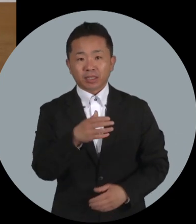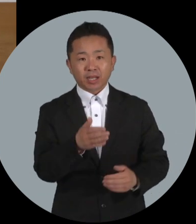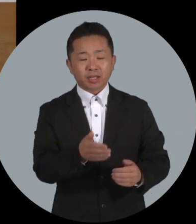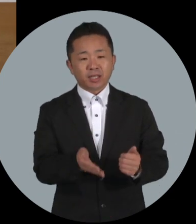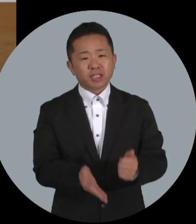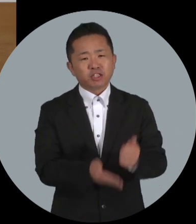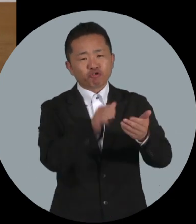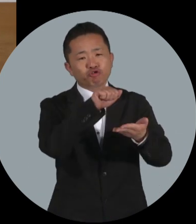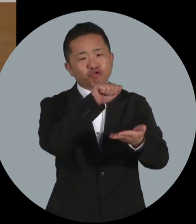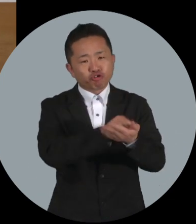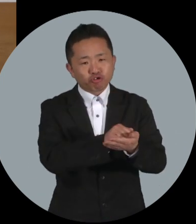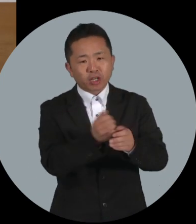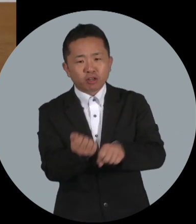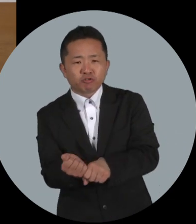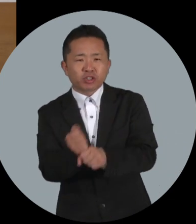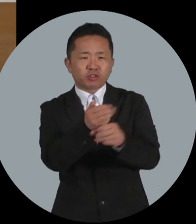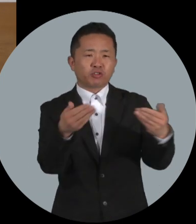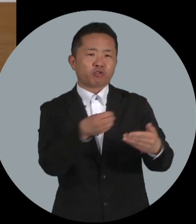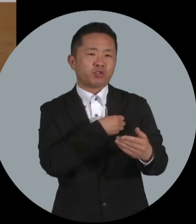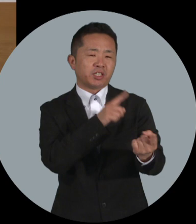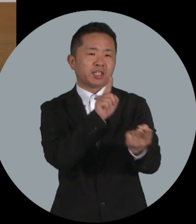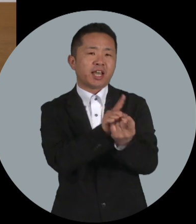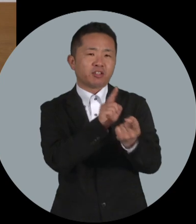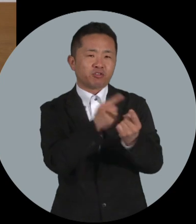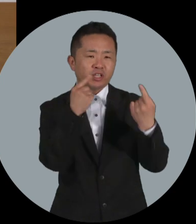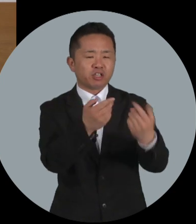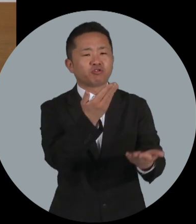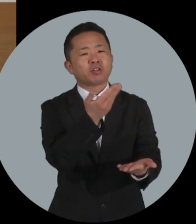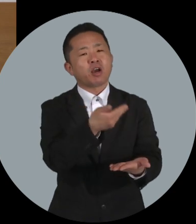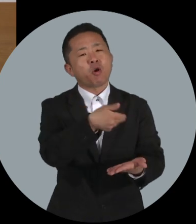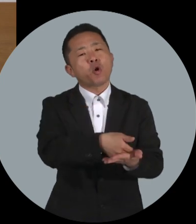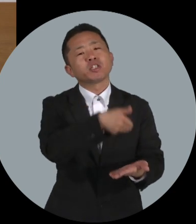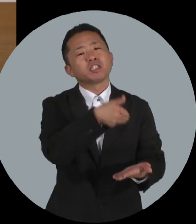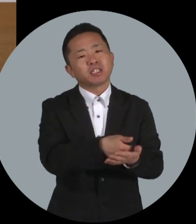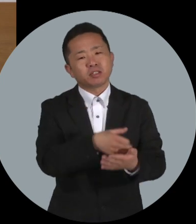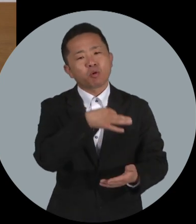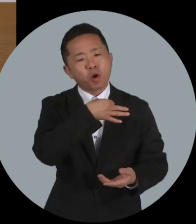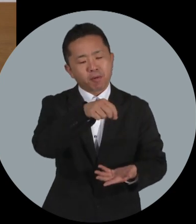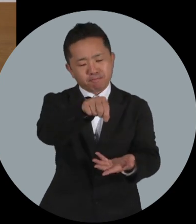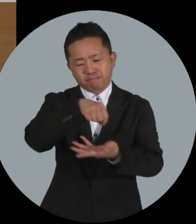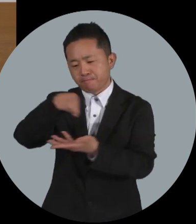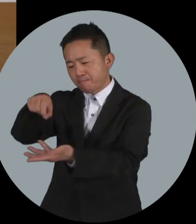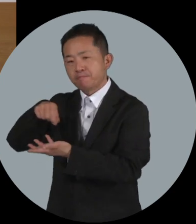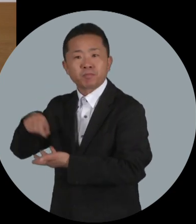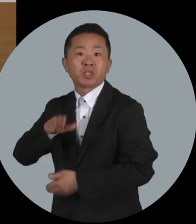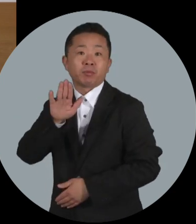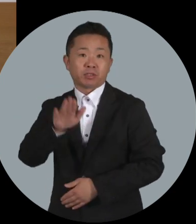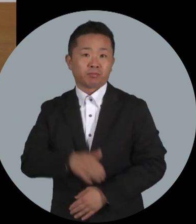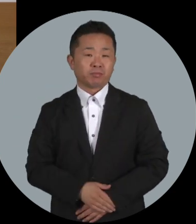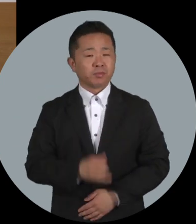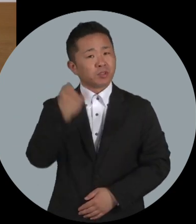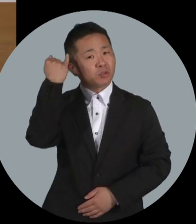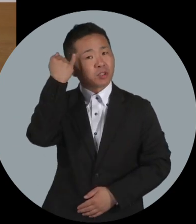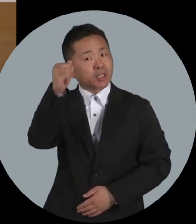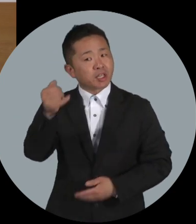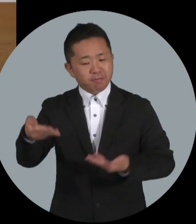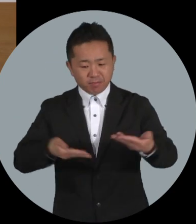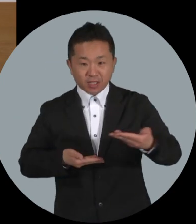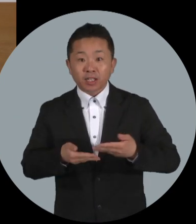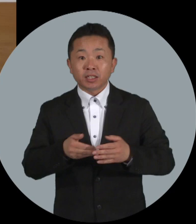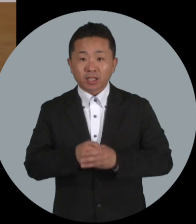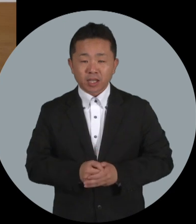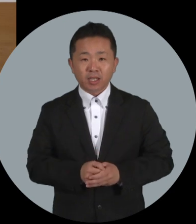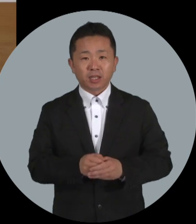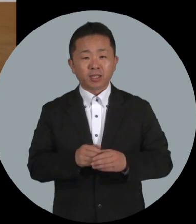休から復帰する社員に向けた研修が欲しいといった声もいただいております。そのようなご意見も踏まえまして、24